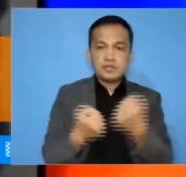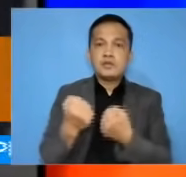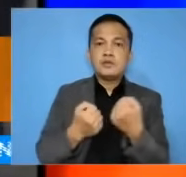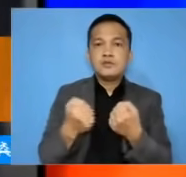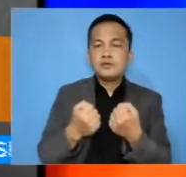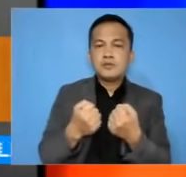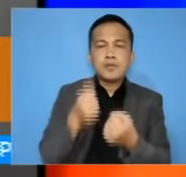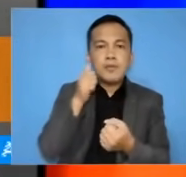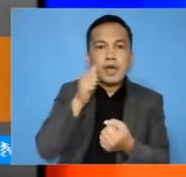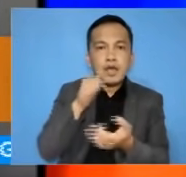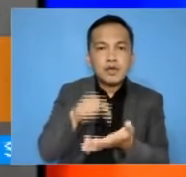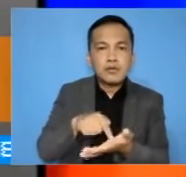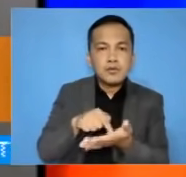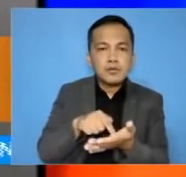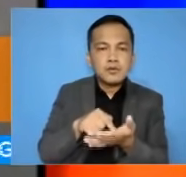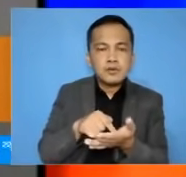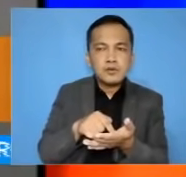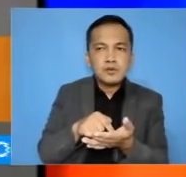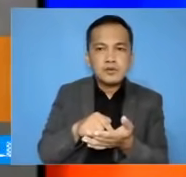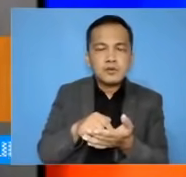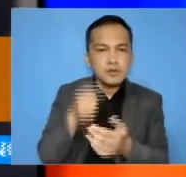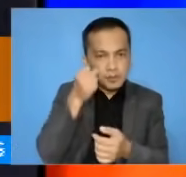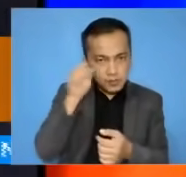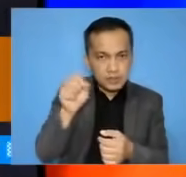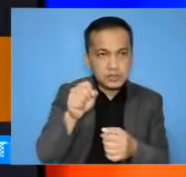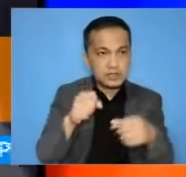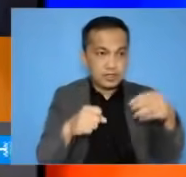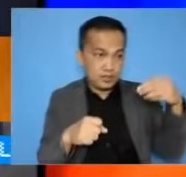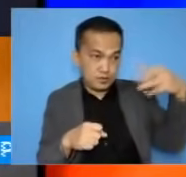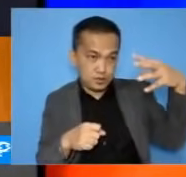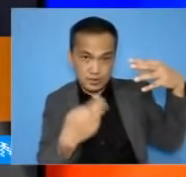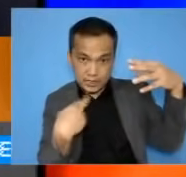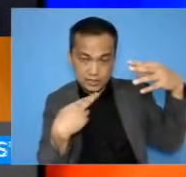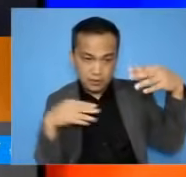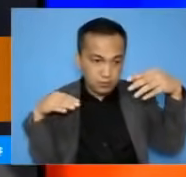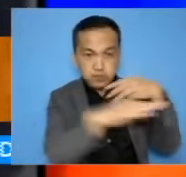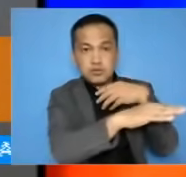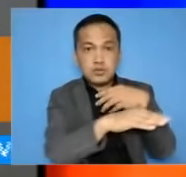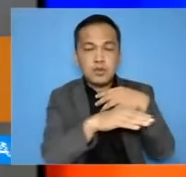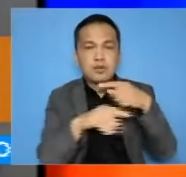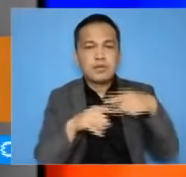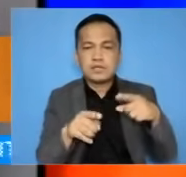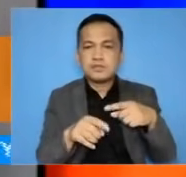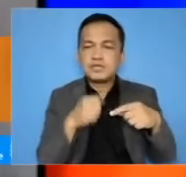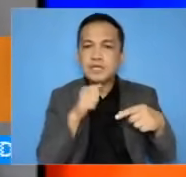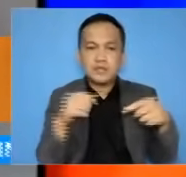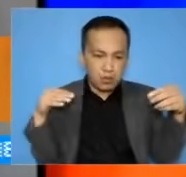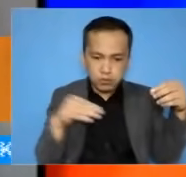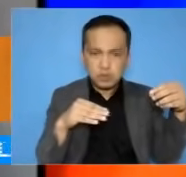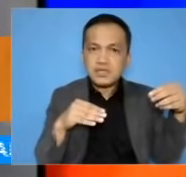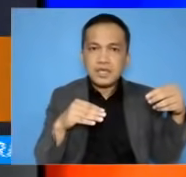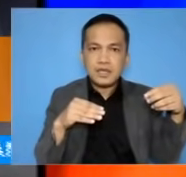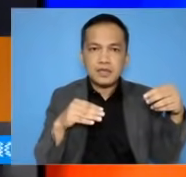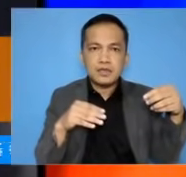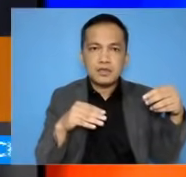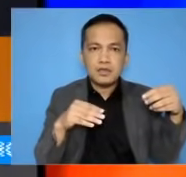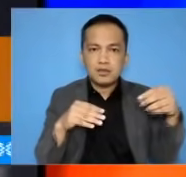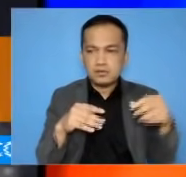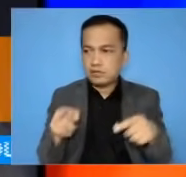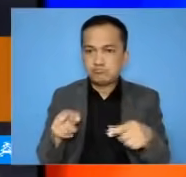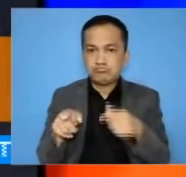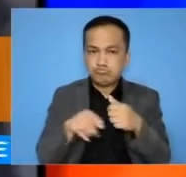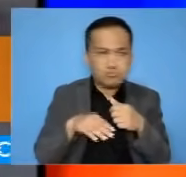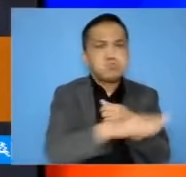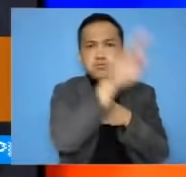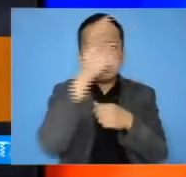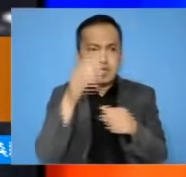babae para sa violation na beating the red light. Pero hindi ito huminto at hinabol pa nila hanggang makarating